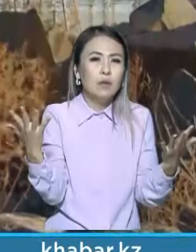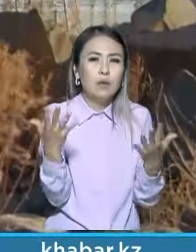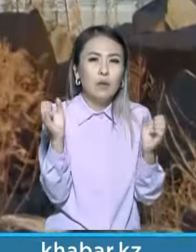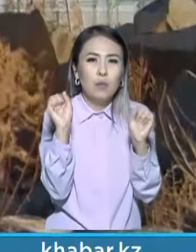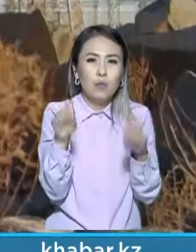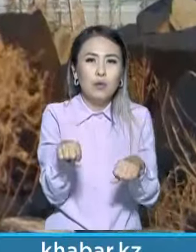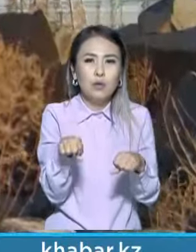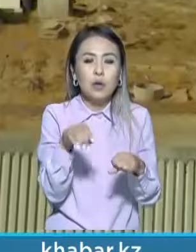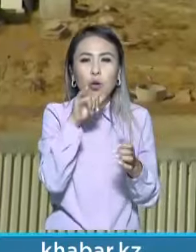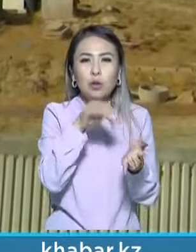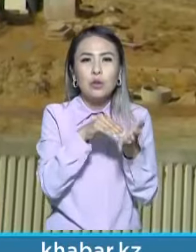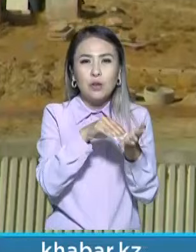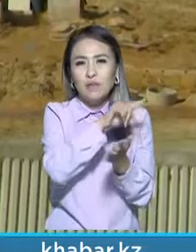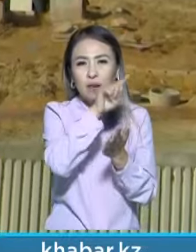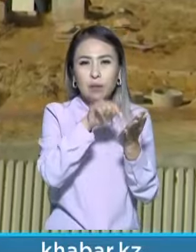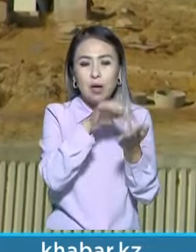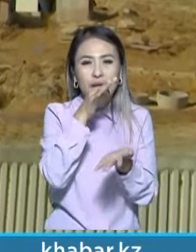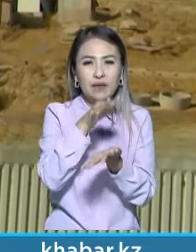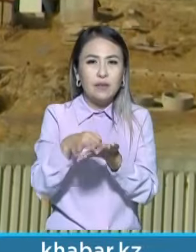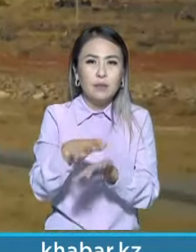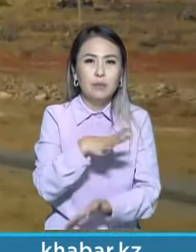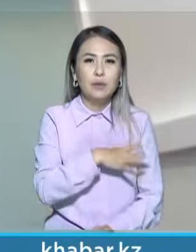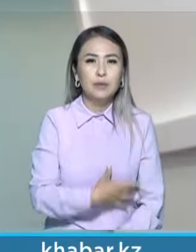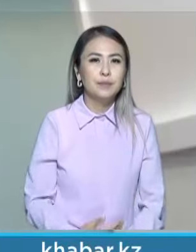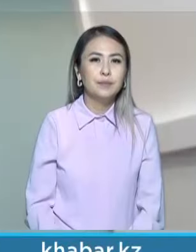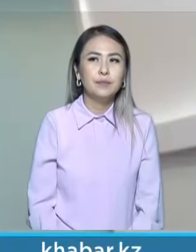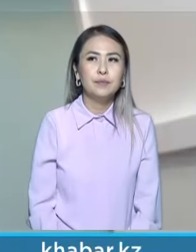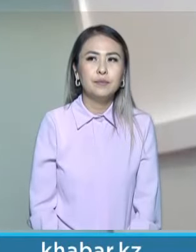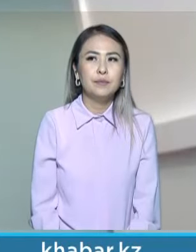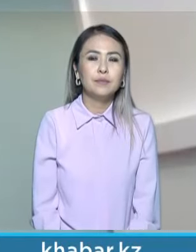деген журналист сұрағына да жауап берді.